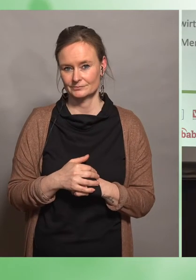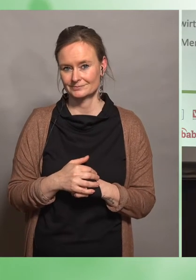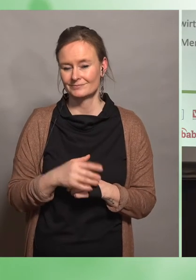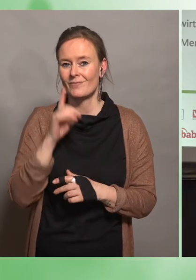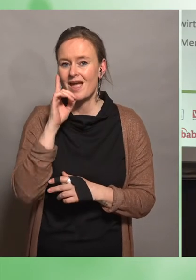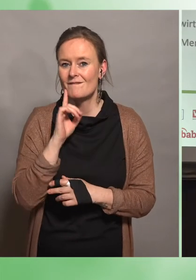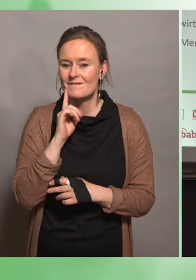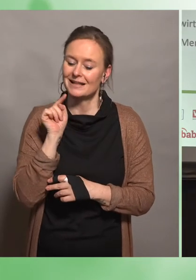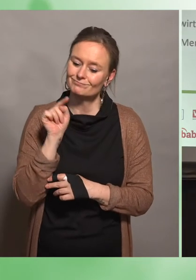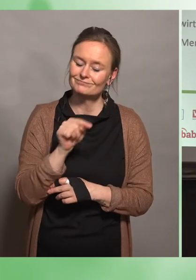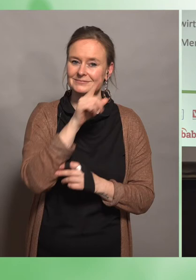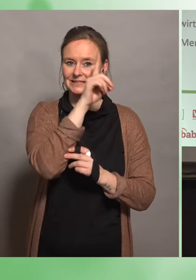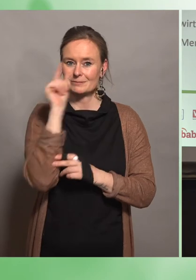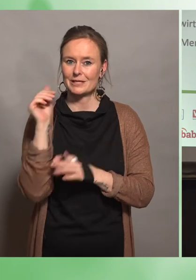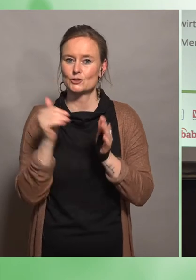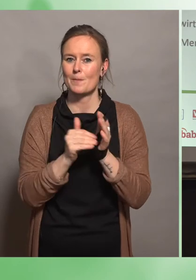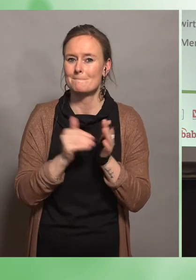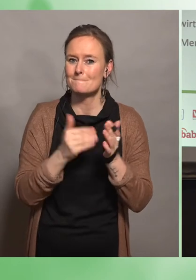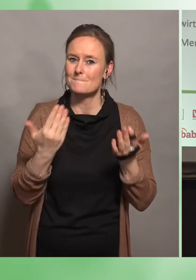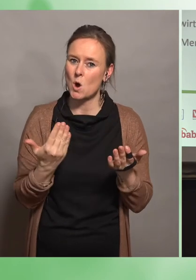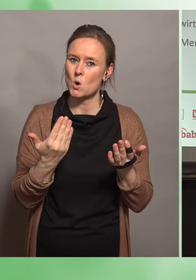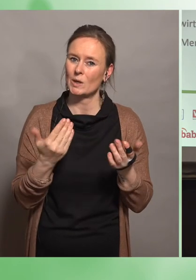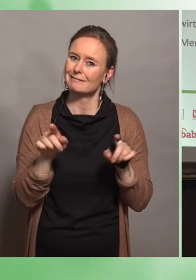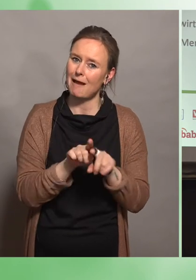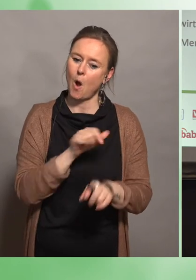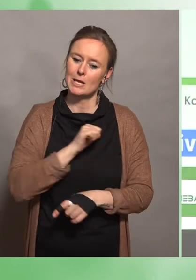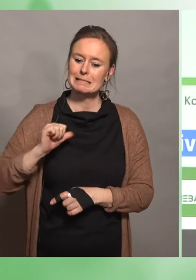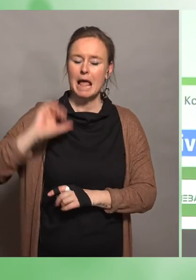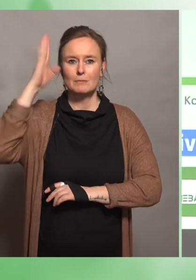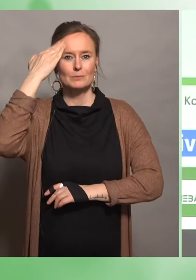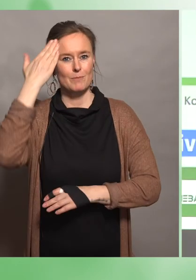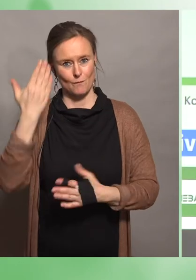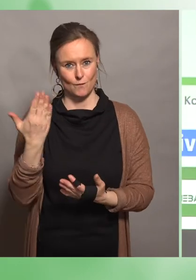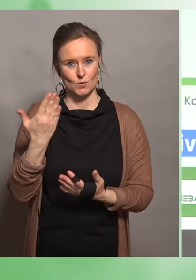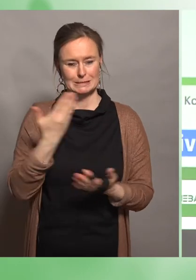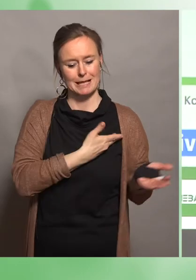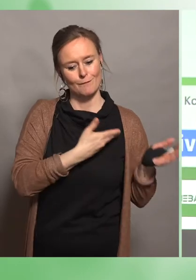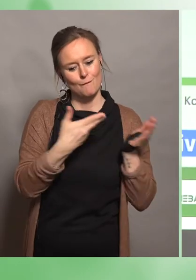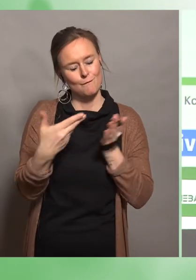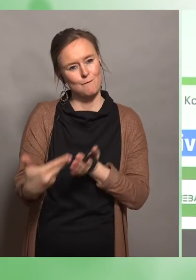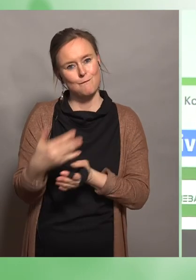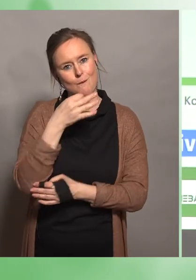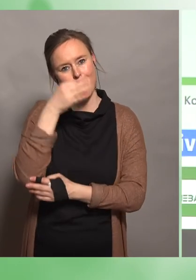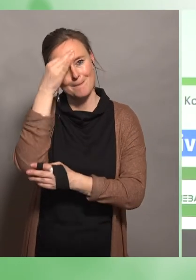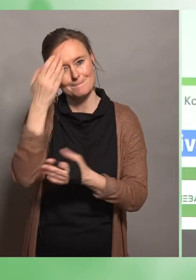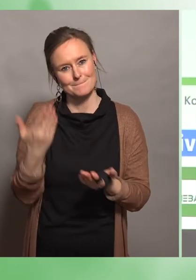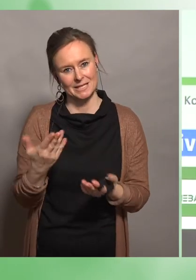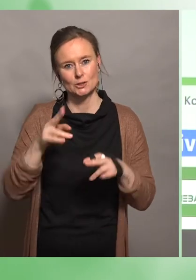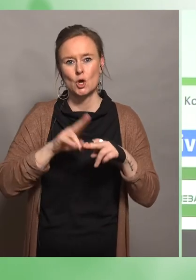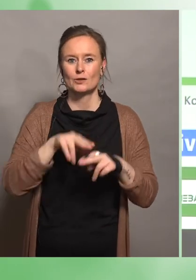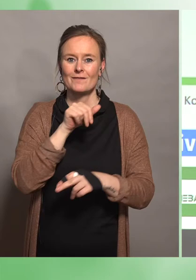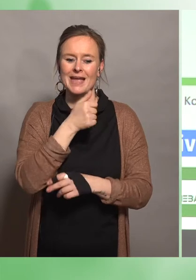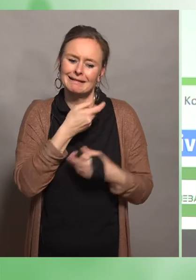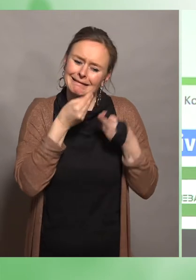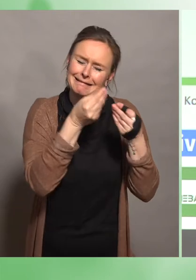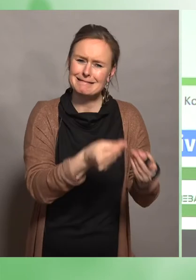Weil diese Menschen brauchen ganz einfach irgendwo einmal ein Selbstbewusstsein, ein Vorbild. Und wenn man ihnen dieses Selbstbewusstsein